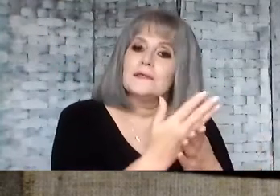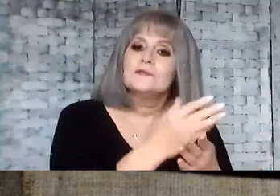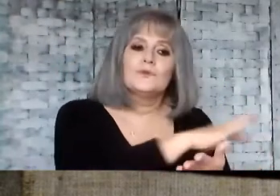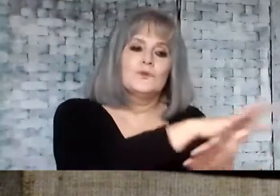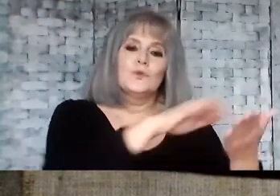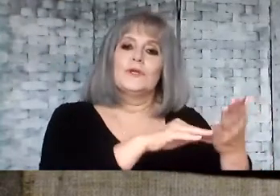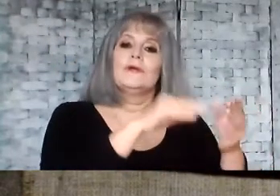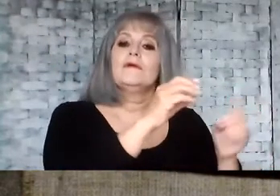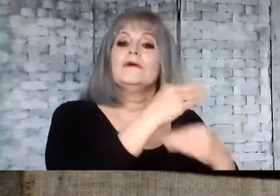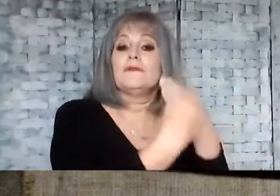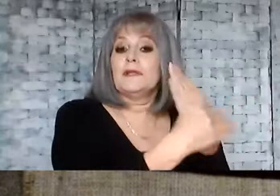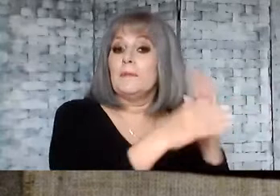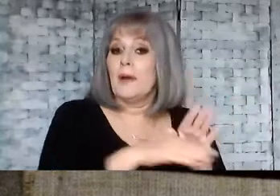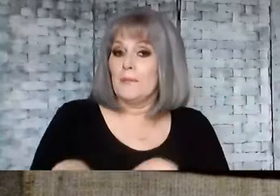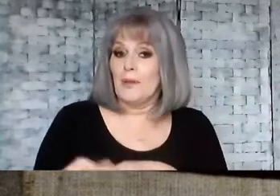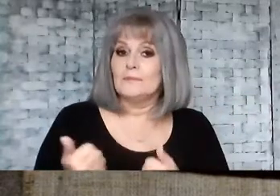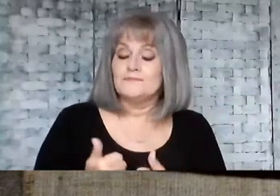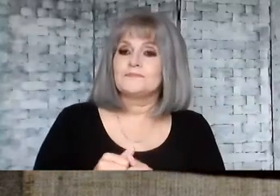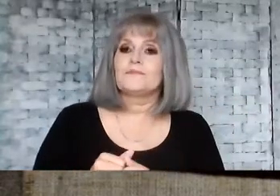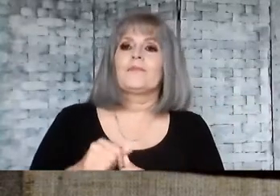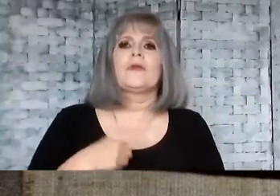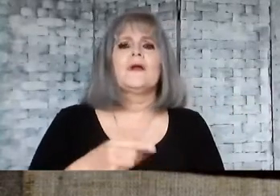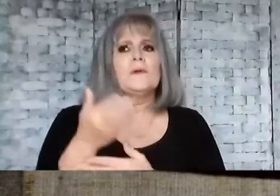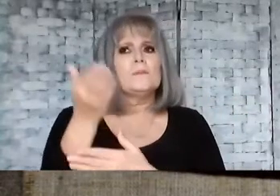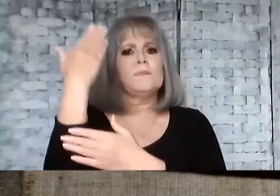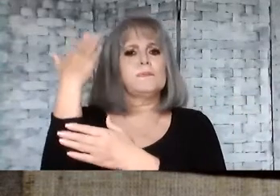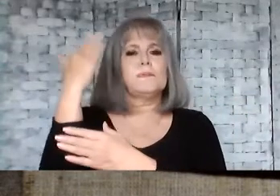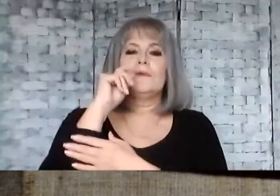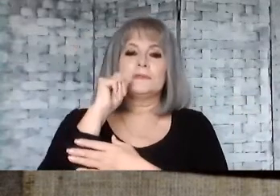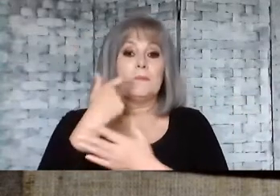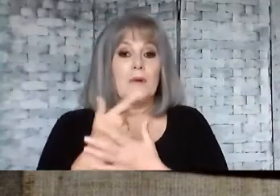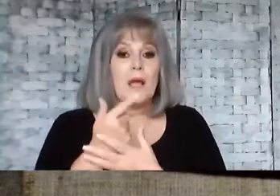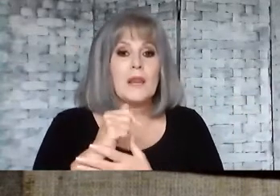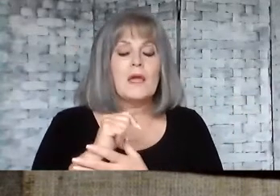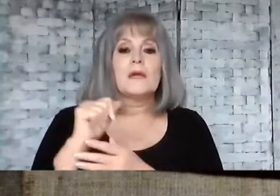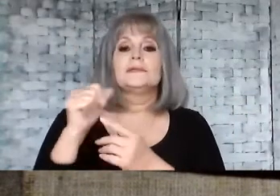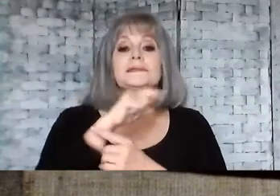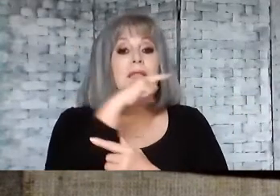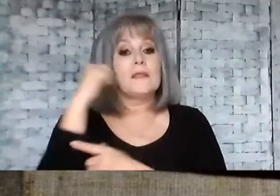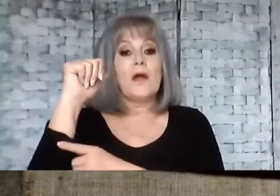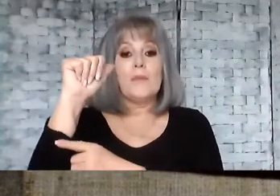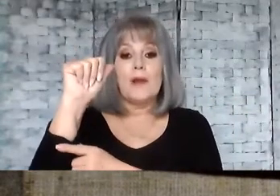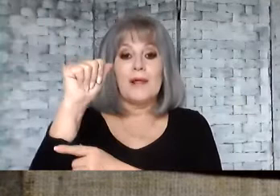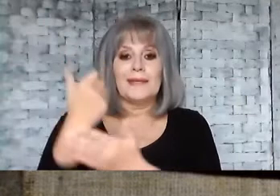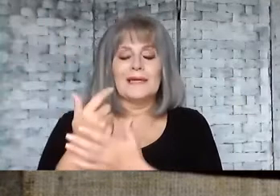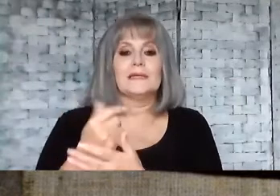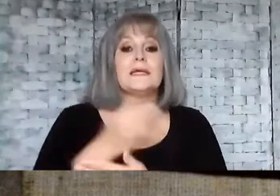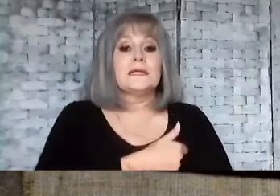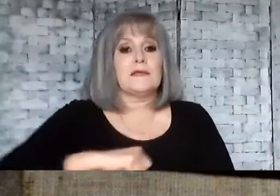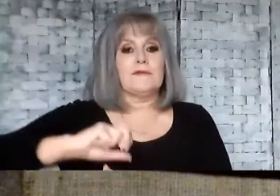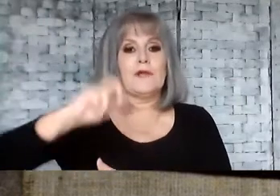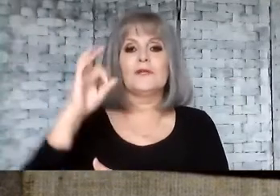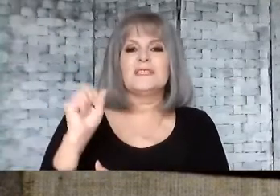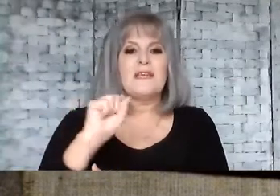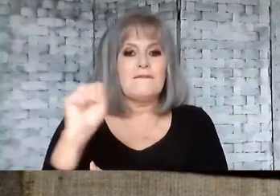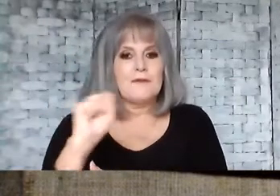story tekens en tempels. Daar was 'n man Ananias en hy en sy vrou Safira het besluit om hulle eiendom ook te